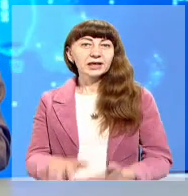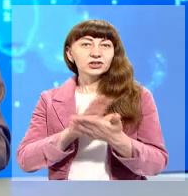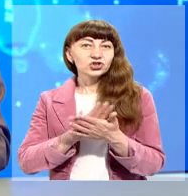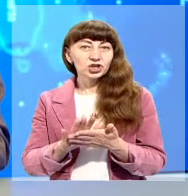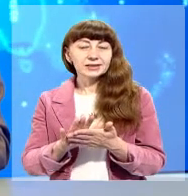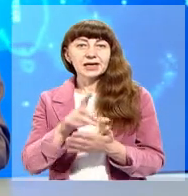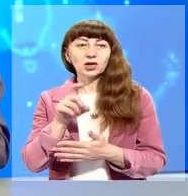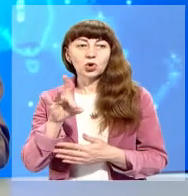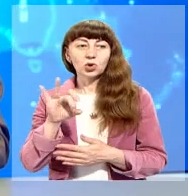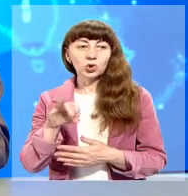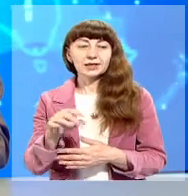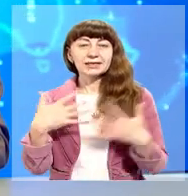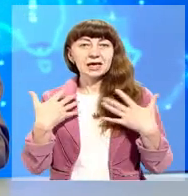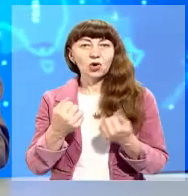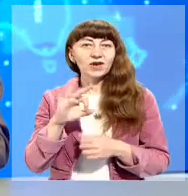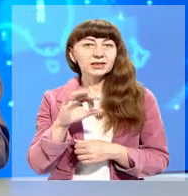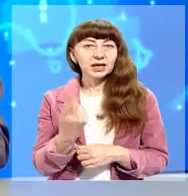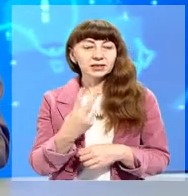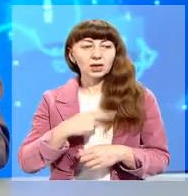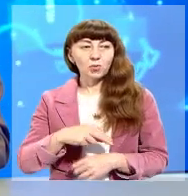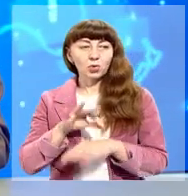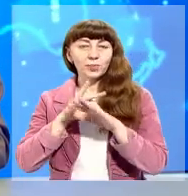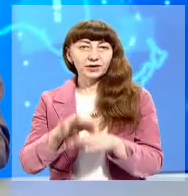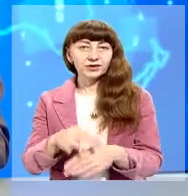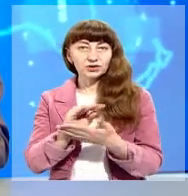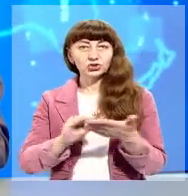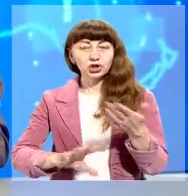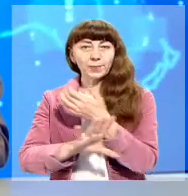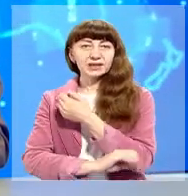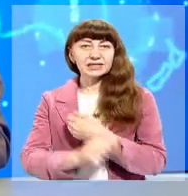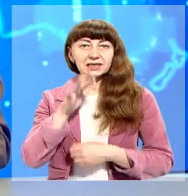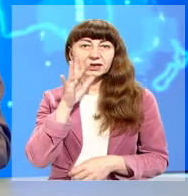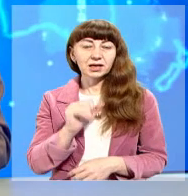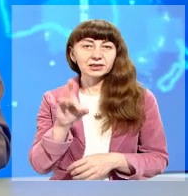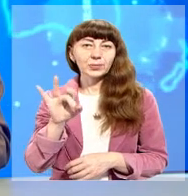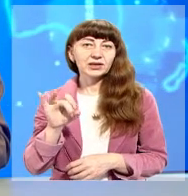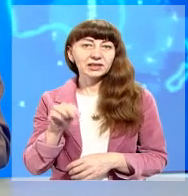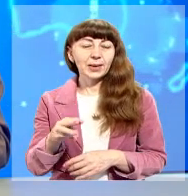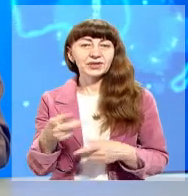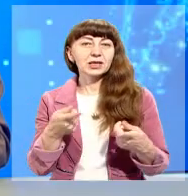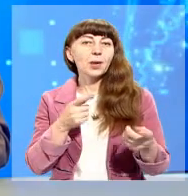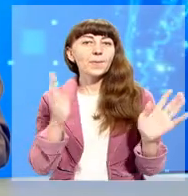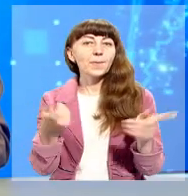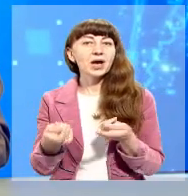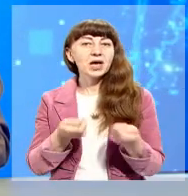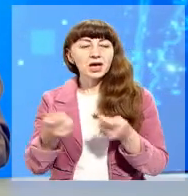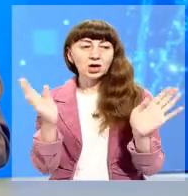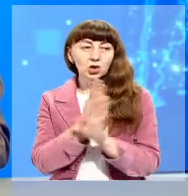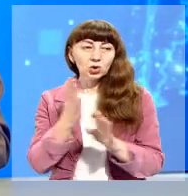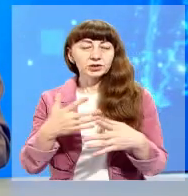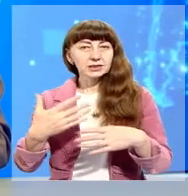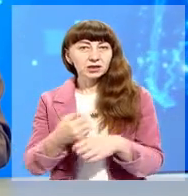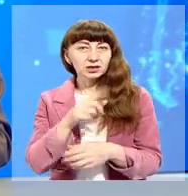Чистая экология, здоровая нация. Работа, проводимая в течение последних лет Департаментом экологии, привела к значительному сокращению